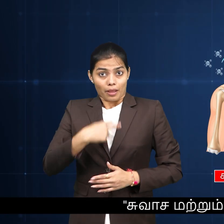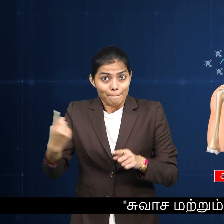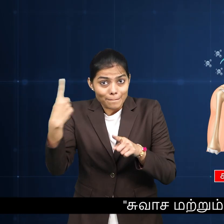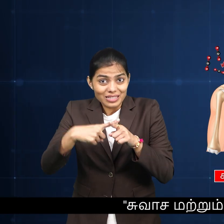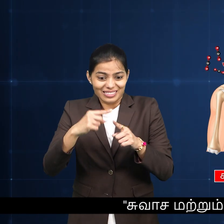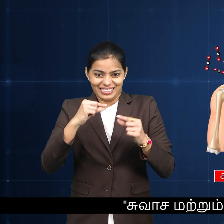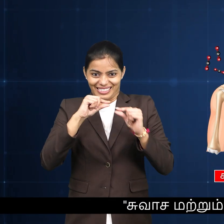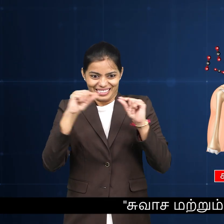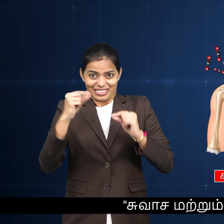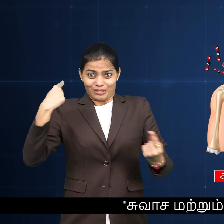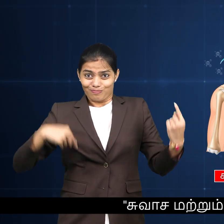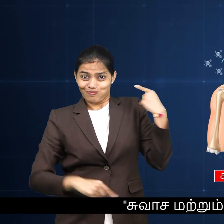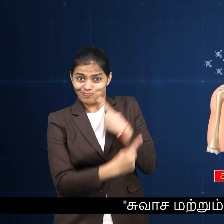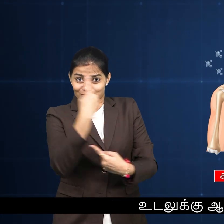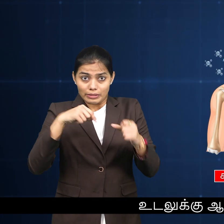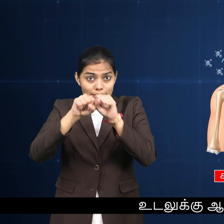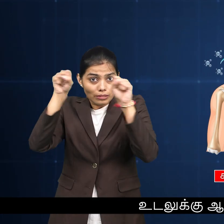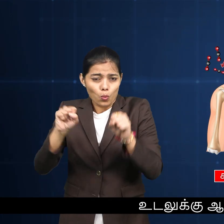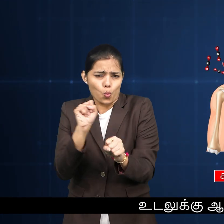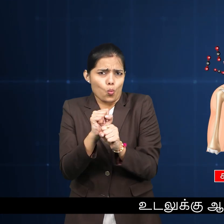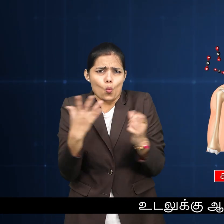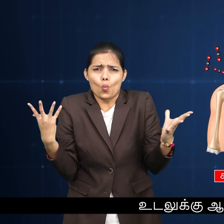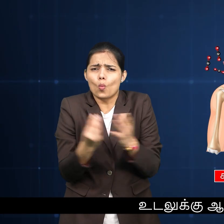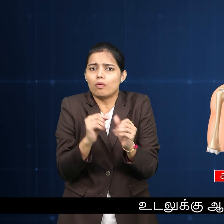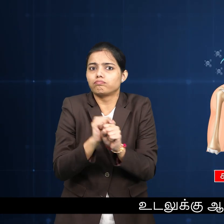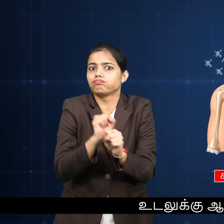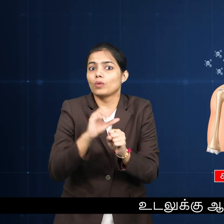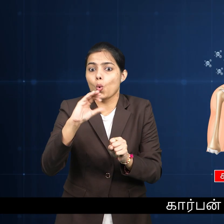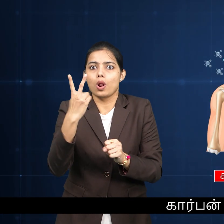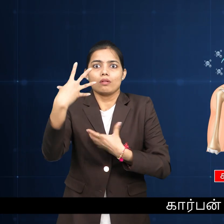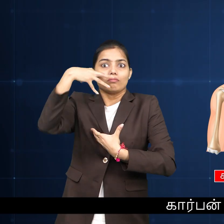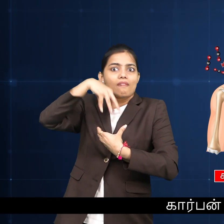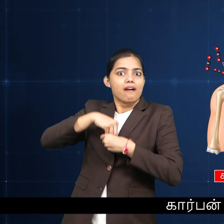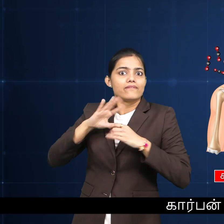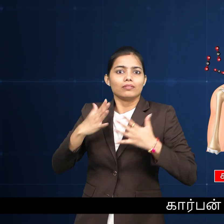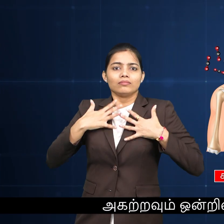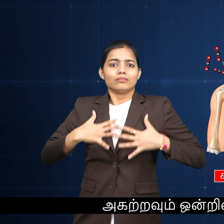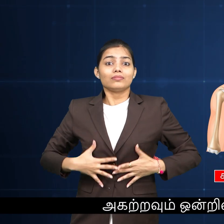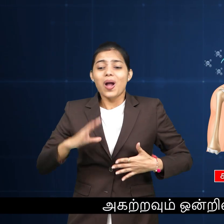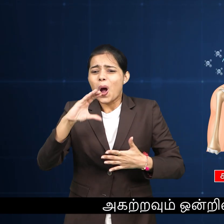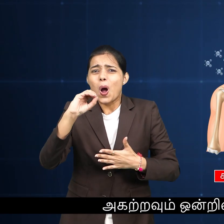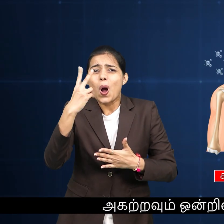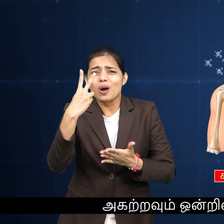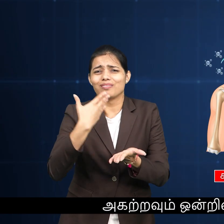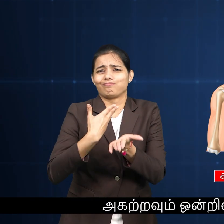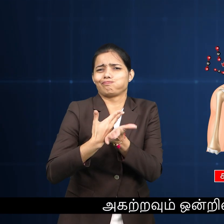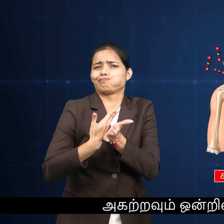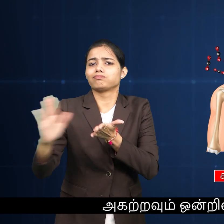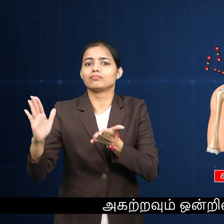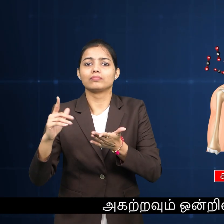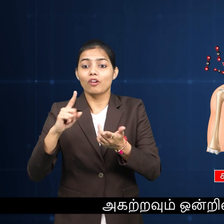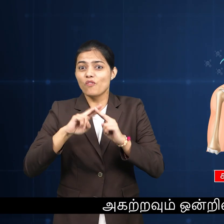சுவாச மற்றும் சுற்றோட்ட அமைப்புகள் உடலுக்கு ஆக்சிஜனை வழங்கவும் கார்பன் டை ஆக்சைடை அகற்றவும்